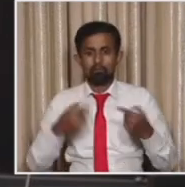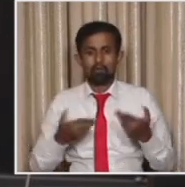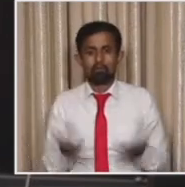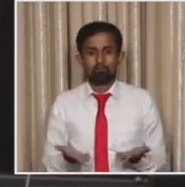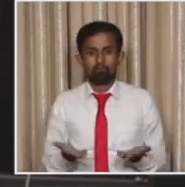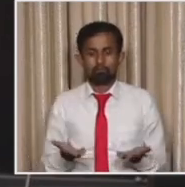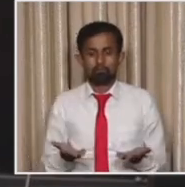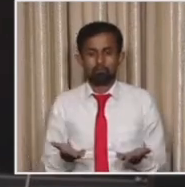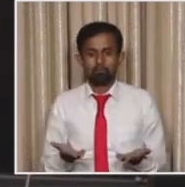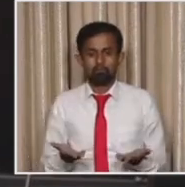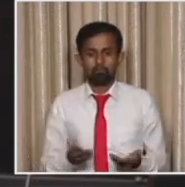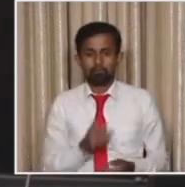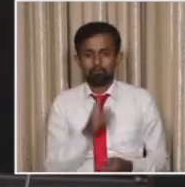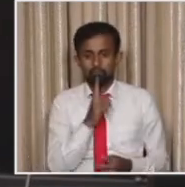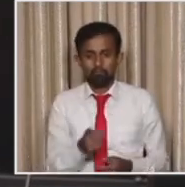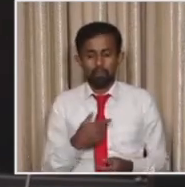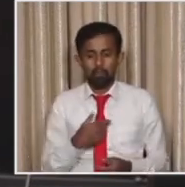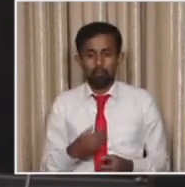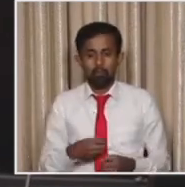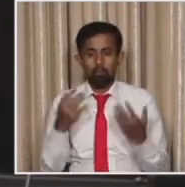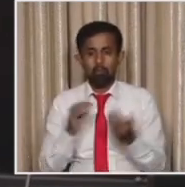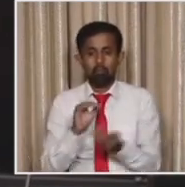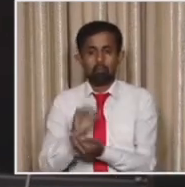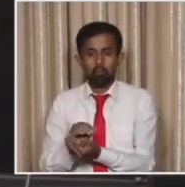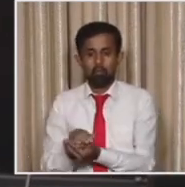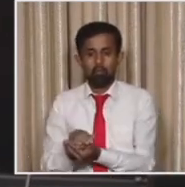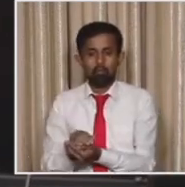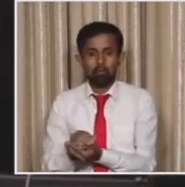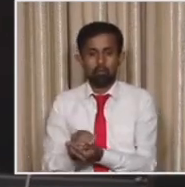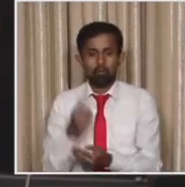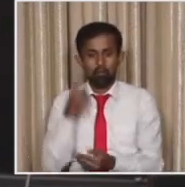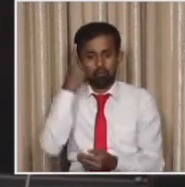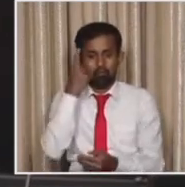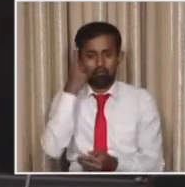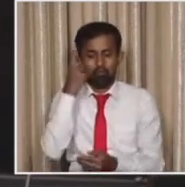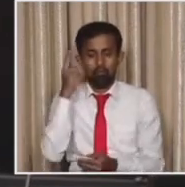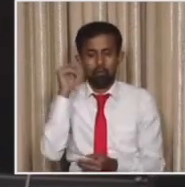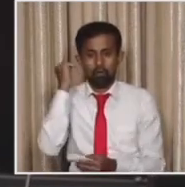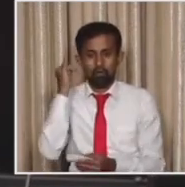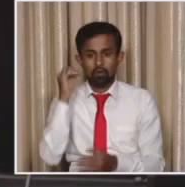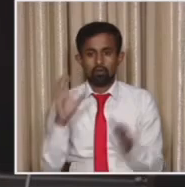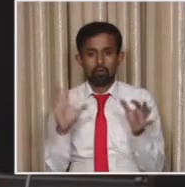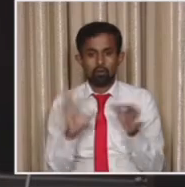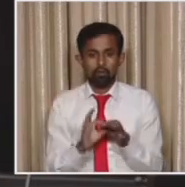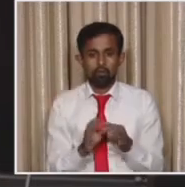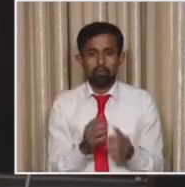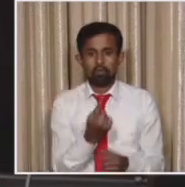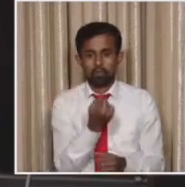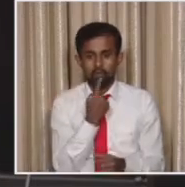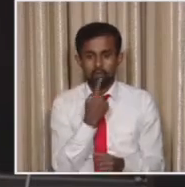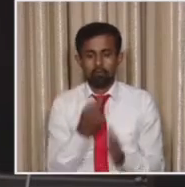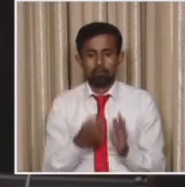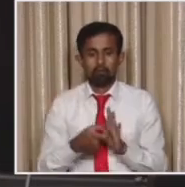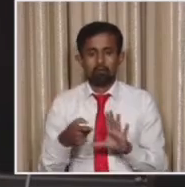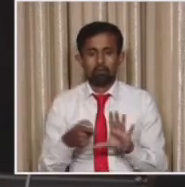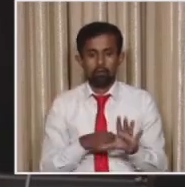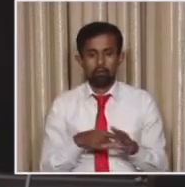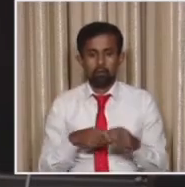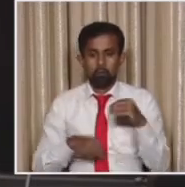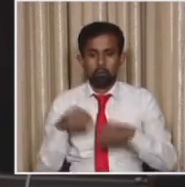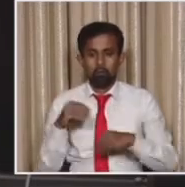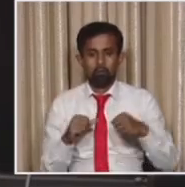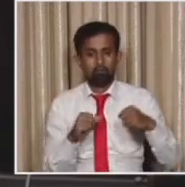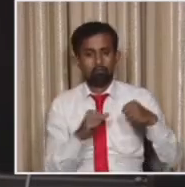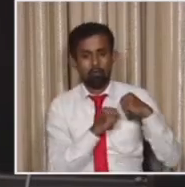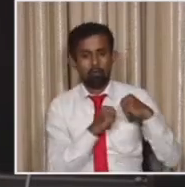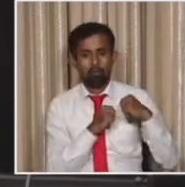ඒක ඒකෙදි කියන්න හදනවා අපි බෝම්බ තිබ්බයි කියලා බුද්ධි අංශ ප්‍රධානියා මේකට සම්බන්ධයි කියලා කියන උත්සාහ කරනවා දේශපාලන වාසි